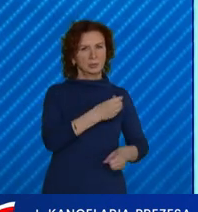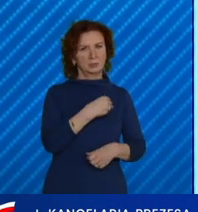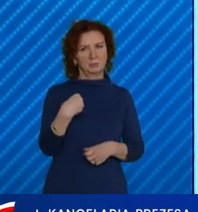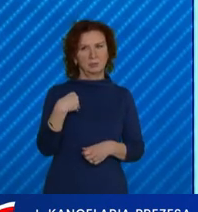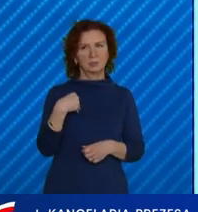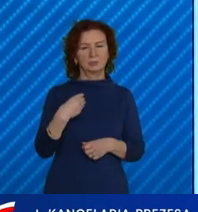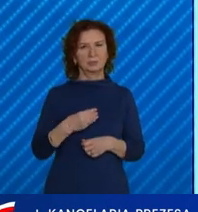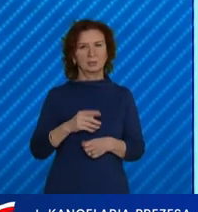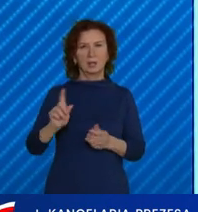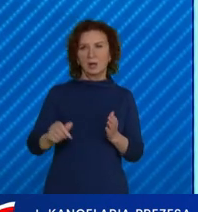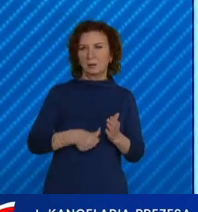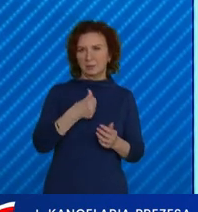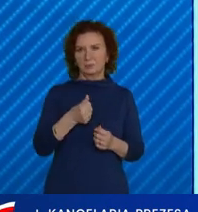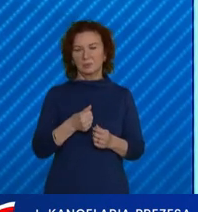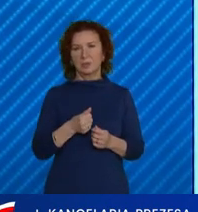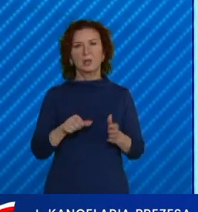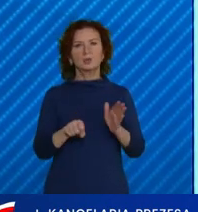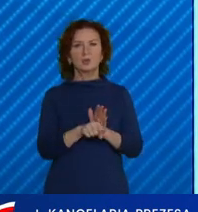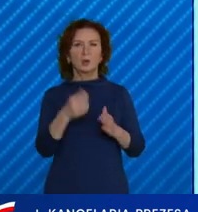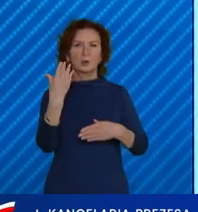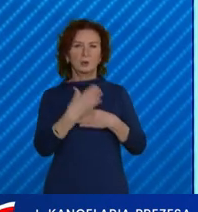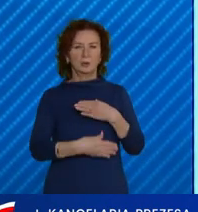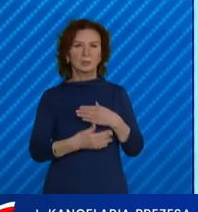Polski pierwszych, a do końca